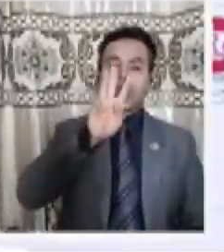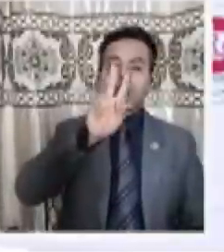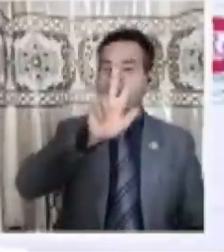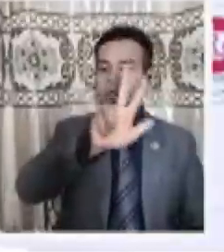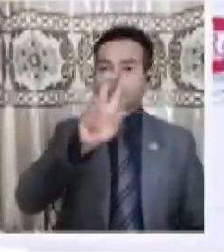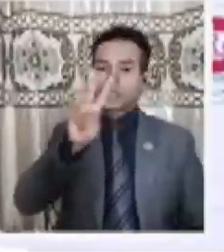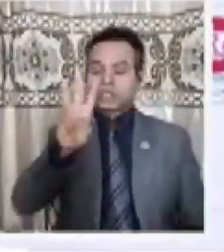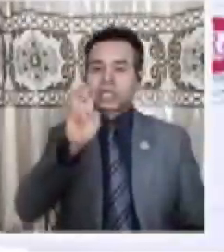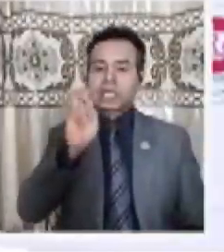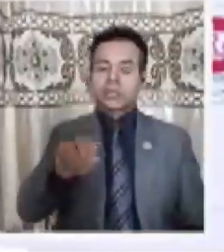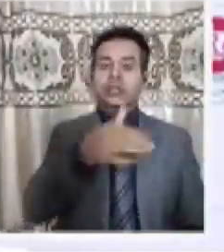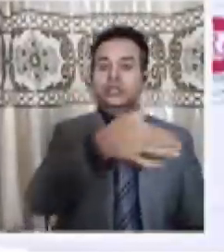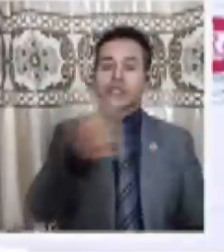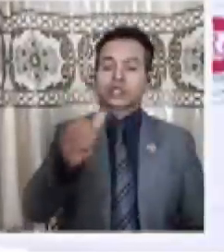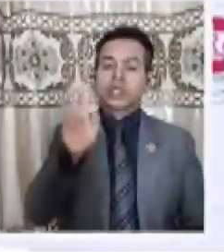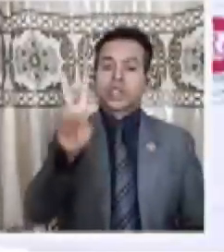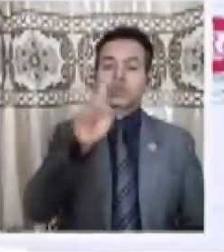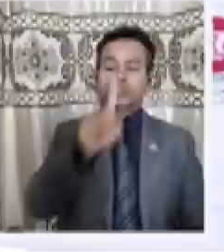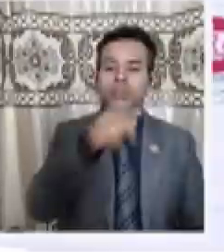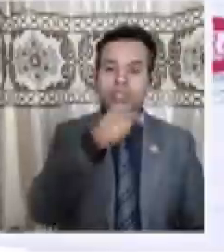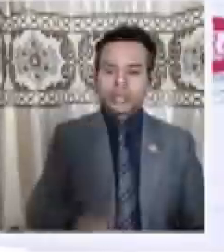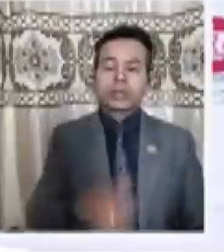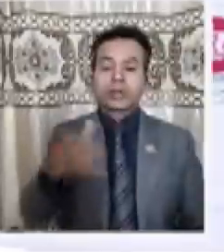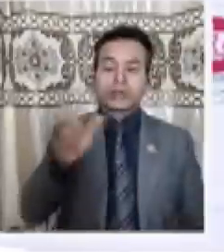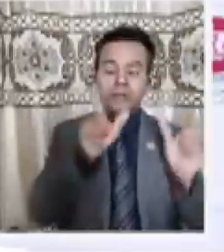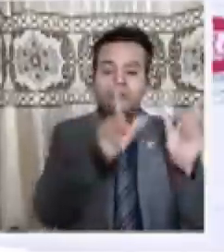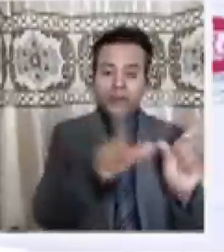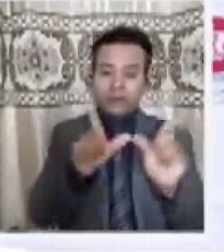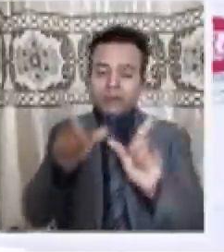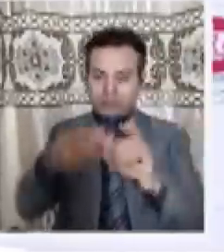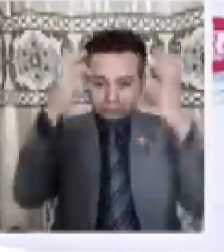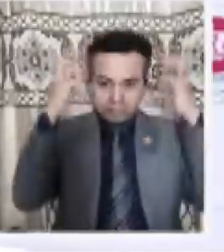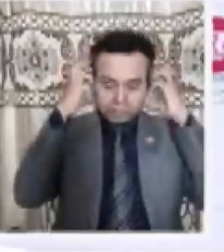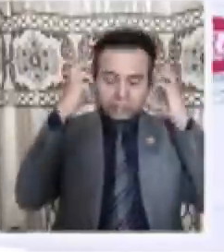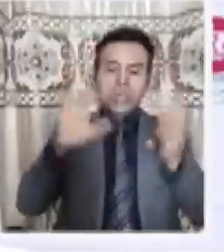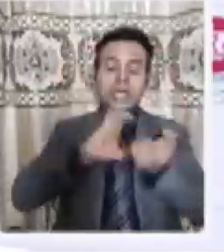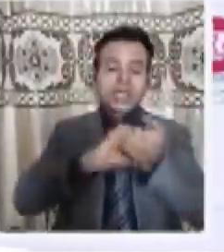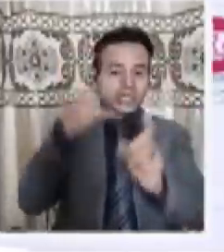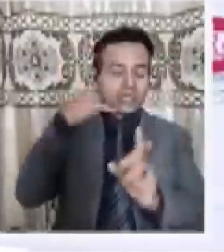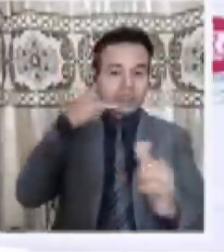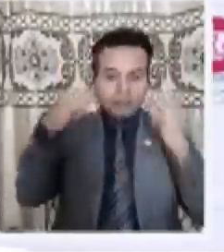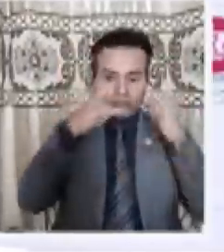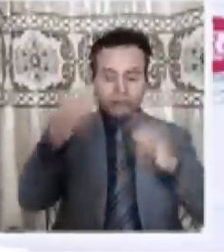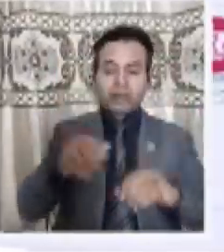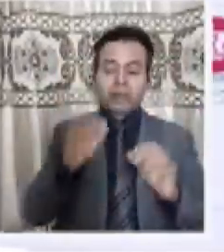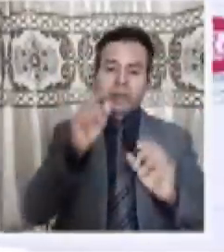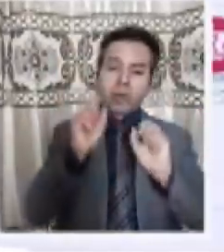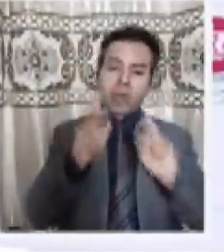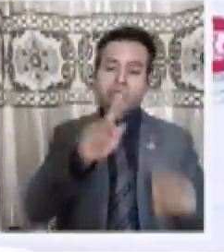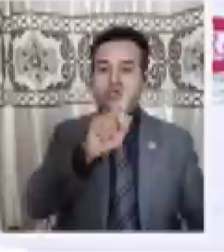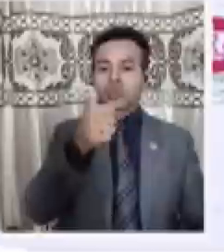1,54,83,621টি। অনলাইন প্ল্যাটফর্ম মুক্ত পাঠে হটলাইন সেবা দেওয়ার জন্য প্রশিক্ষণপ্রাপ্ত চিকিৎসক